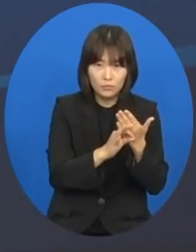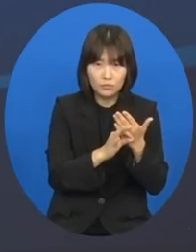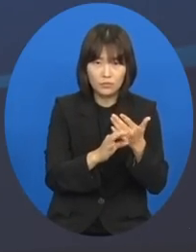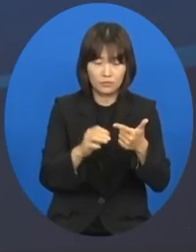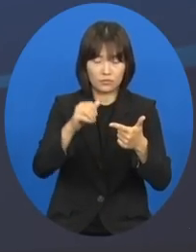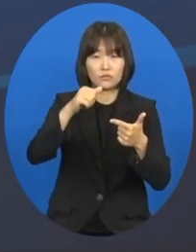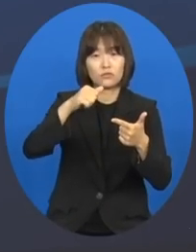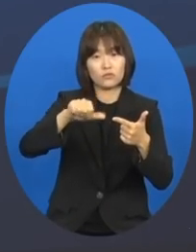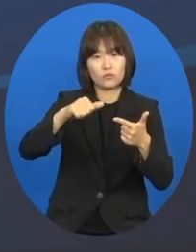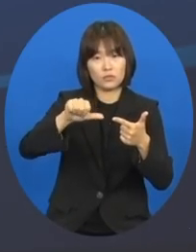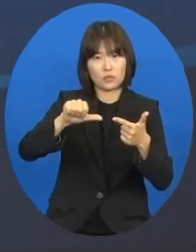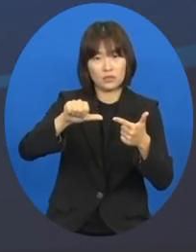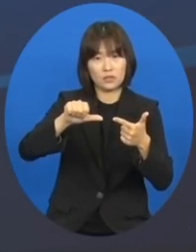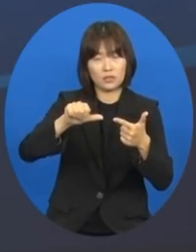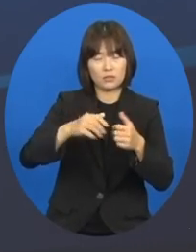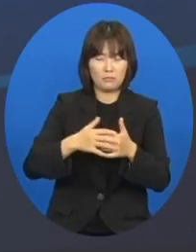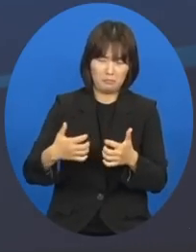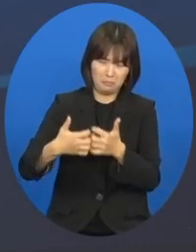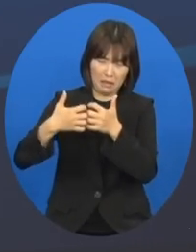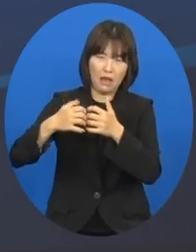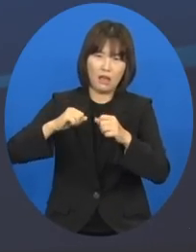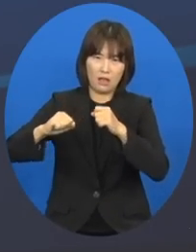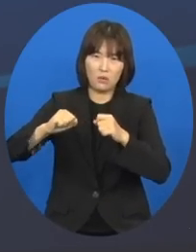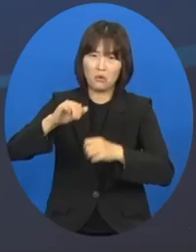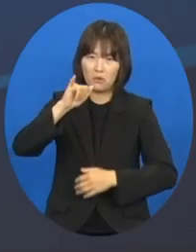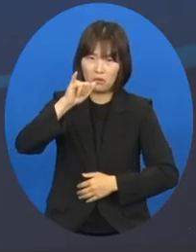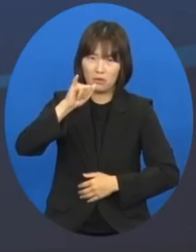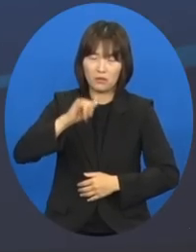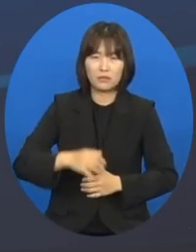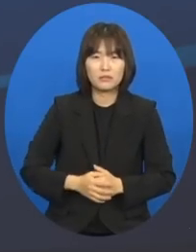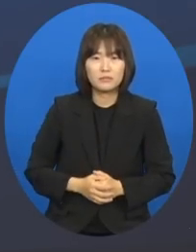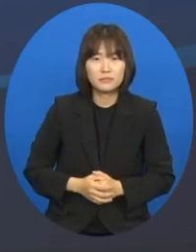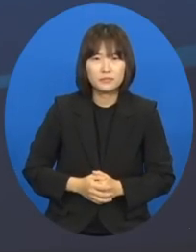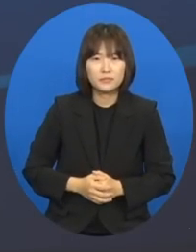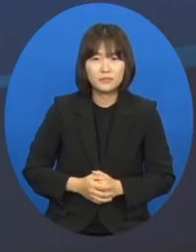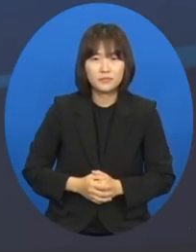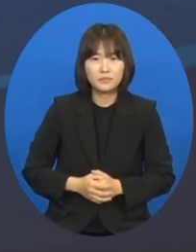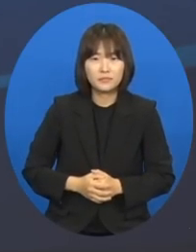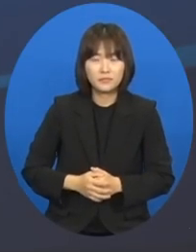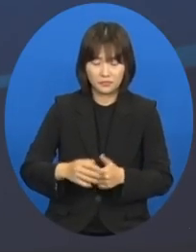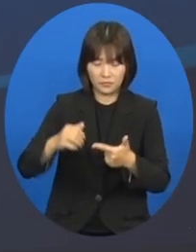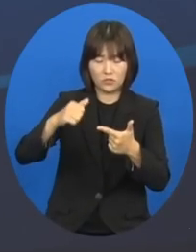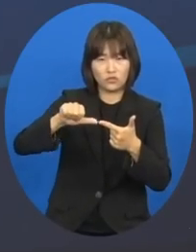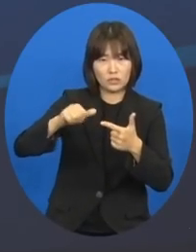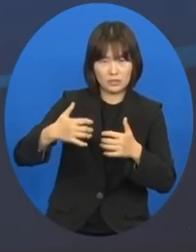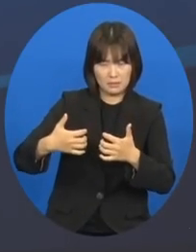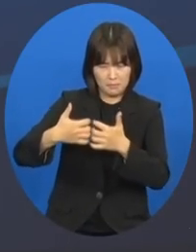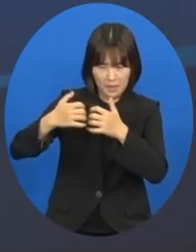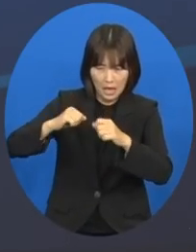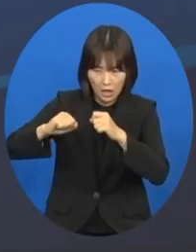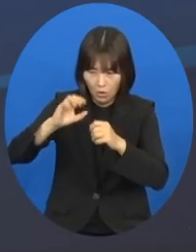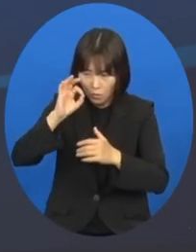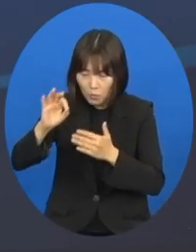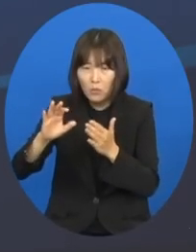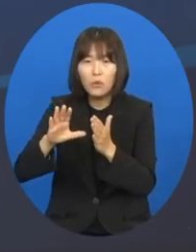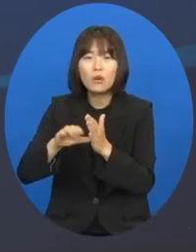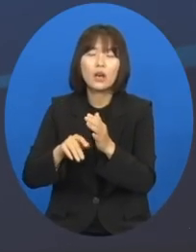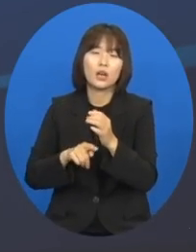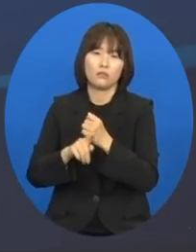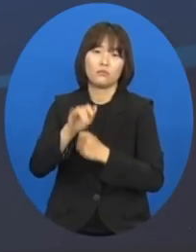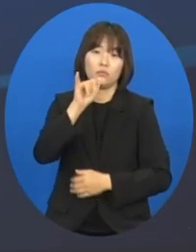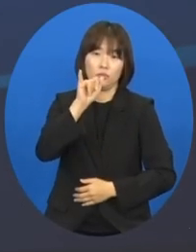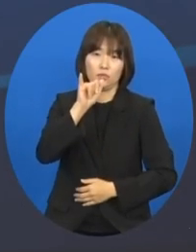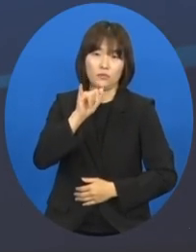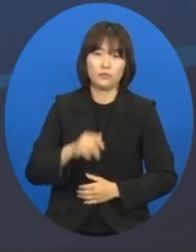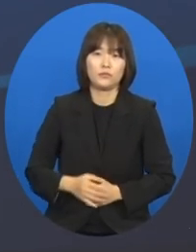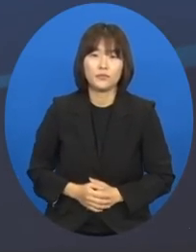둘째가 일종의 반항적인 행동을 한 것이잖아요 근데이 둘째이 반항적인 행동을 볼 때 이유가 있다는